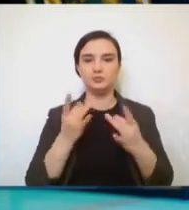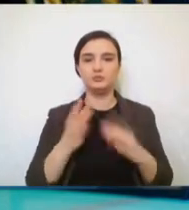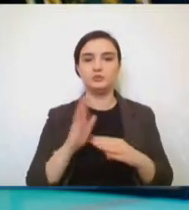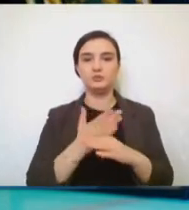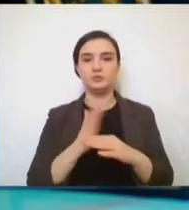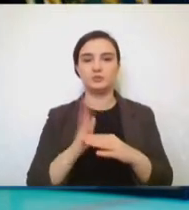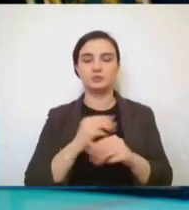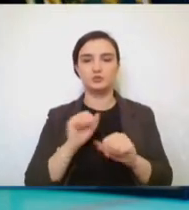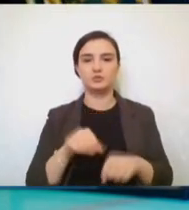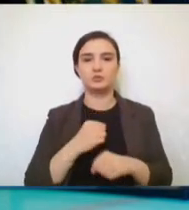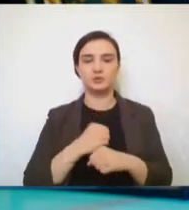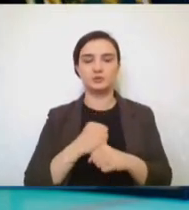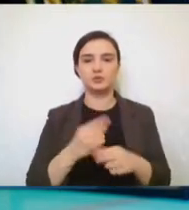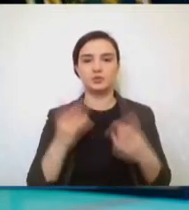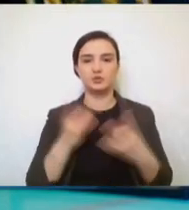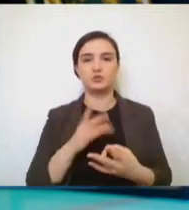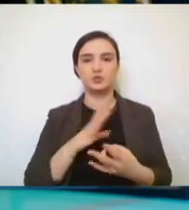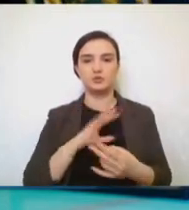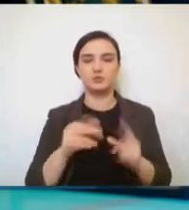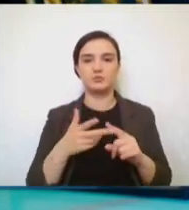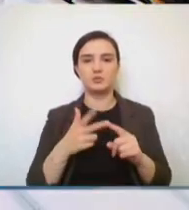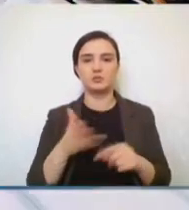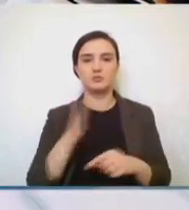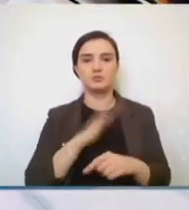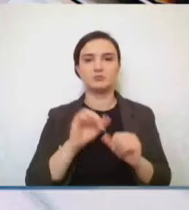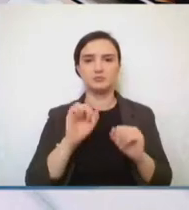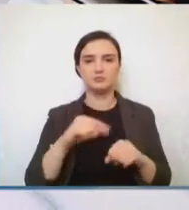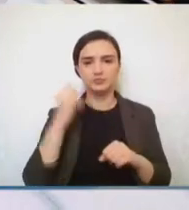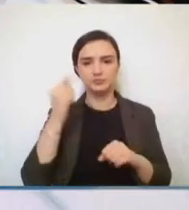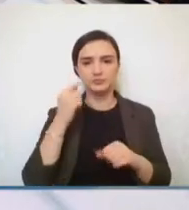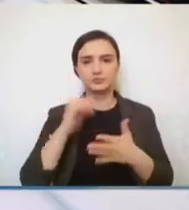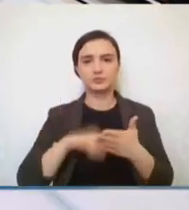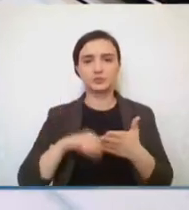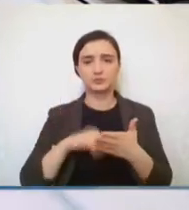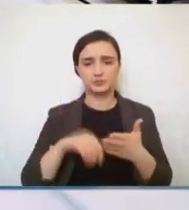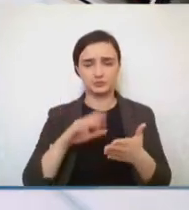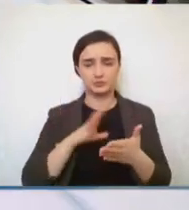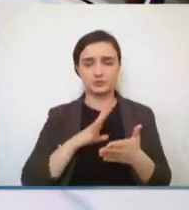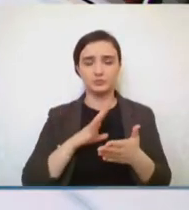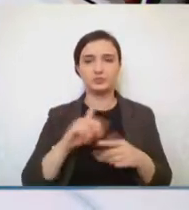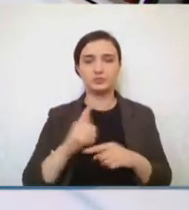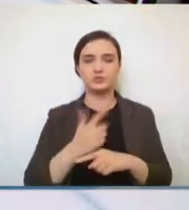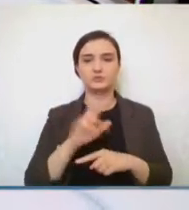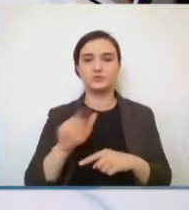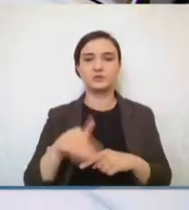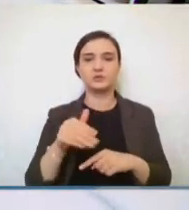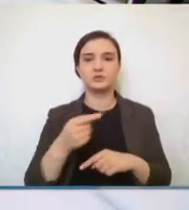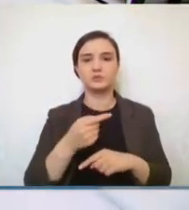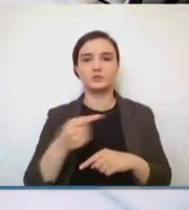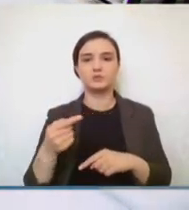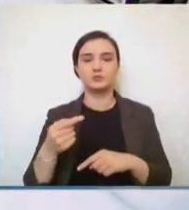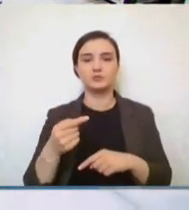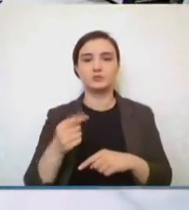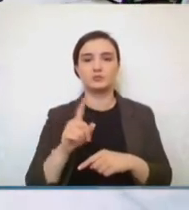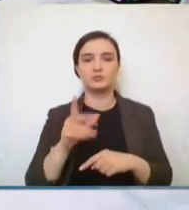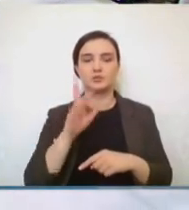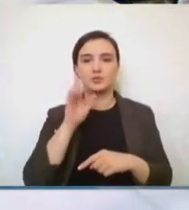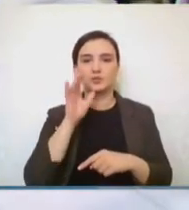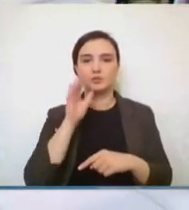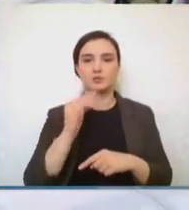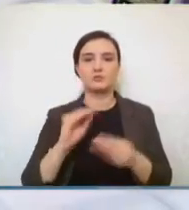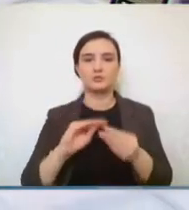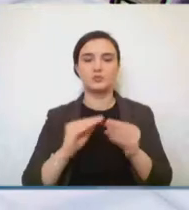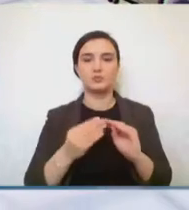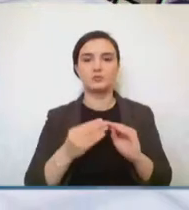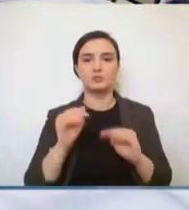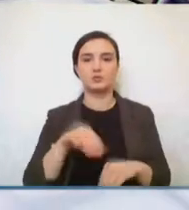შეიძლება საჭირო გახდეს. და მესამე, შეიძლება ეს ფსიქოლოგიური ფაქტორი იყოს ისევ და არ არის გამორიცხული, უბრალოდ ასაკობრივი პრობლემები იყოს,